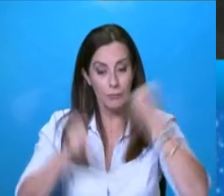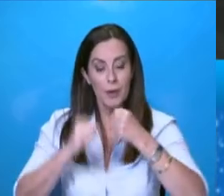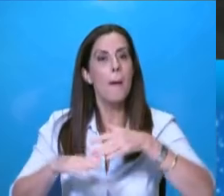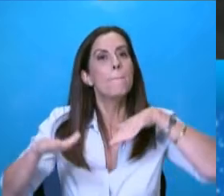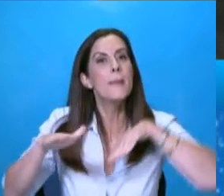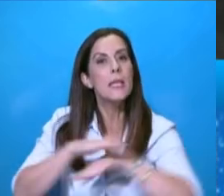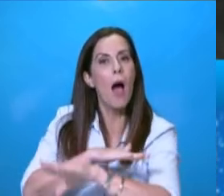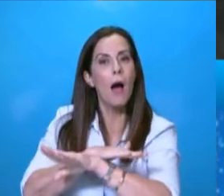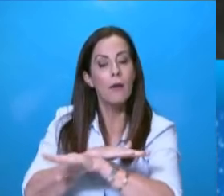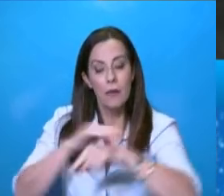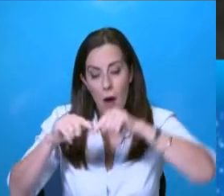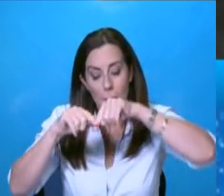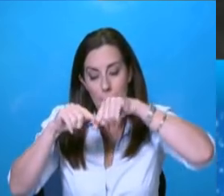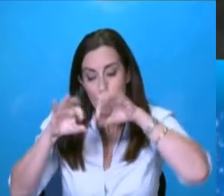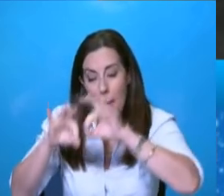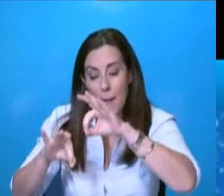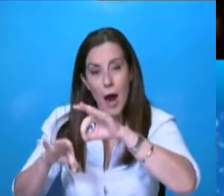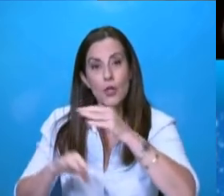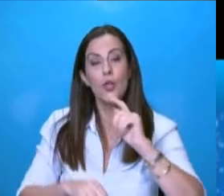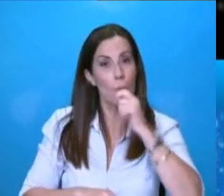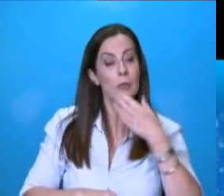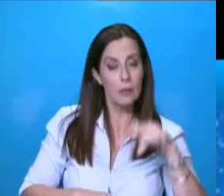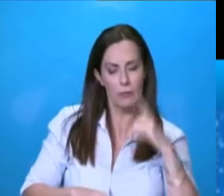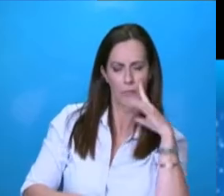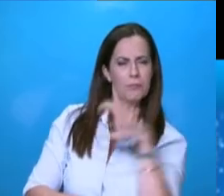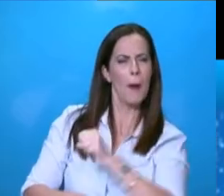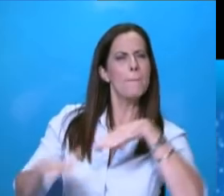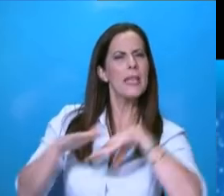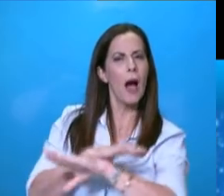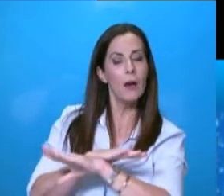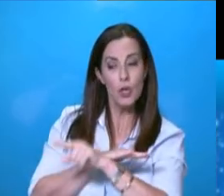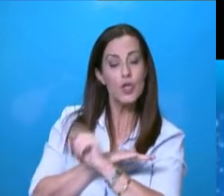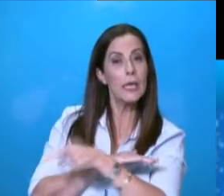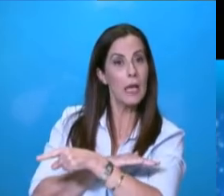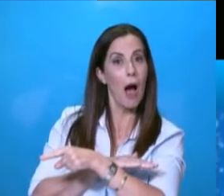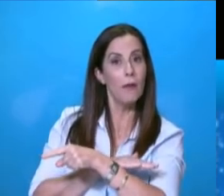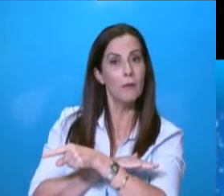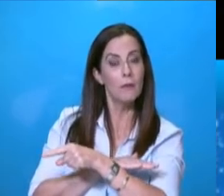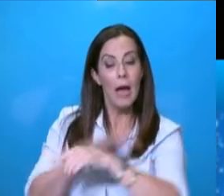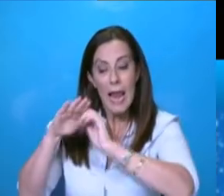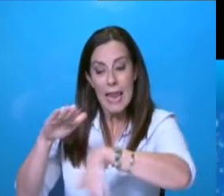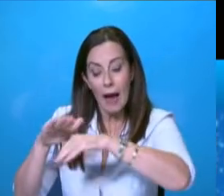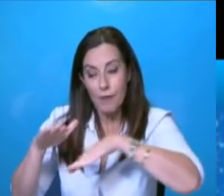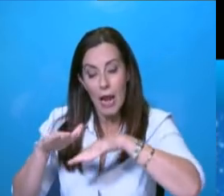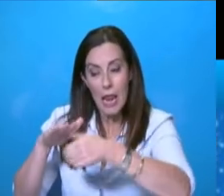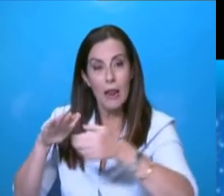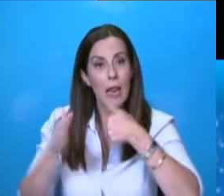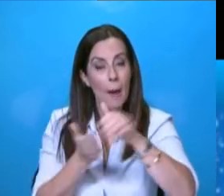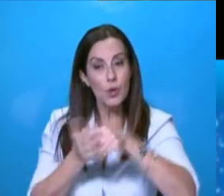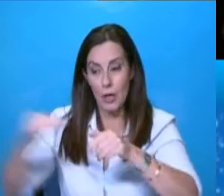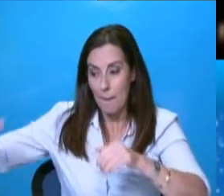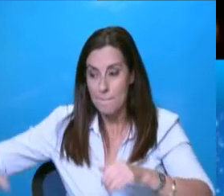מנהרה בעומק הרצועה שהמודיעין הישראלי מזהה שאמורה להיחפר בהמשך ולהיות